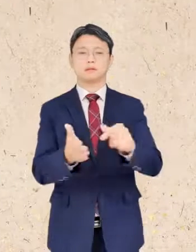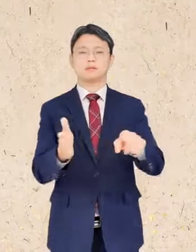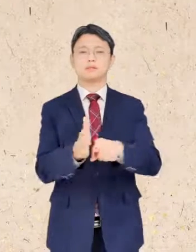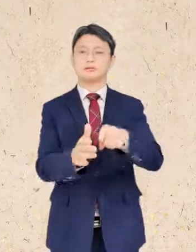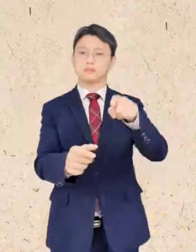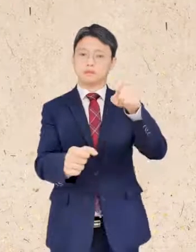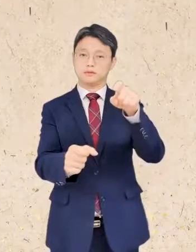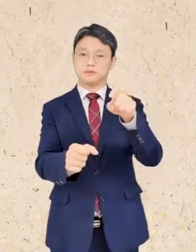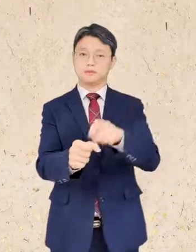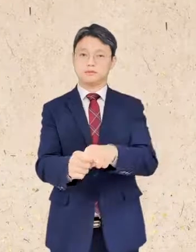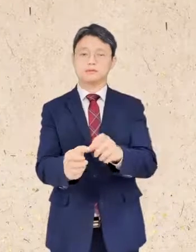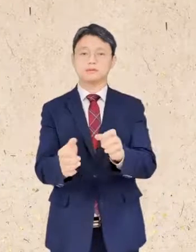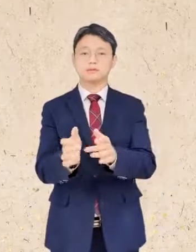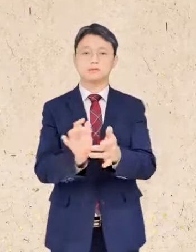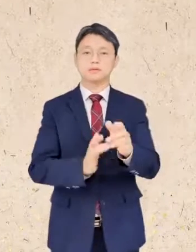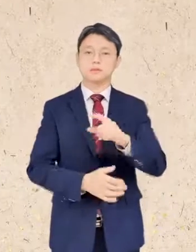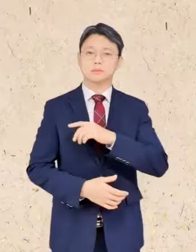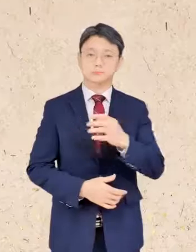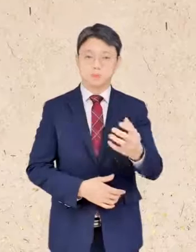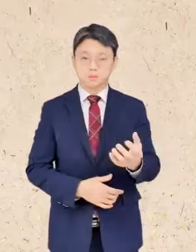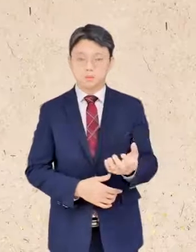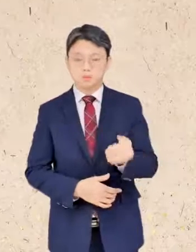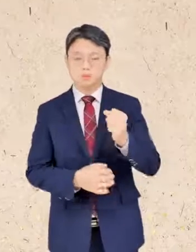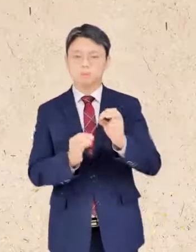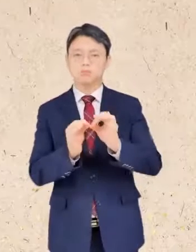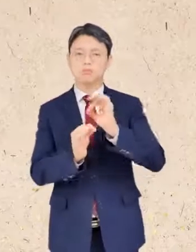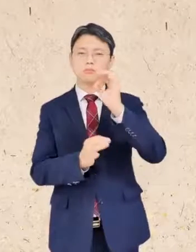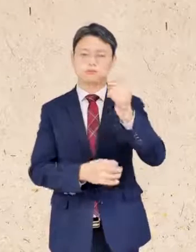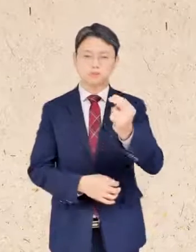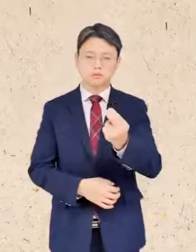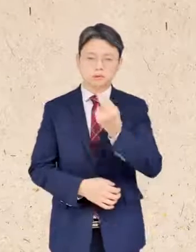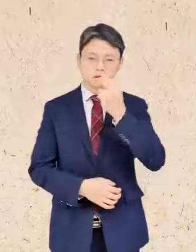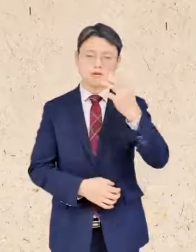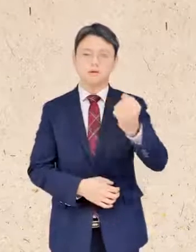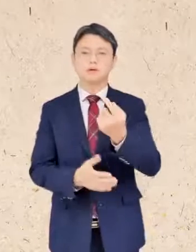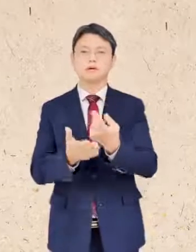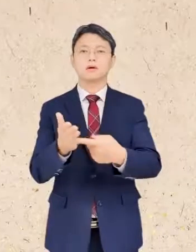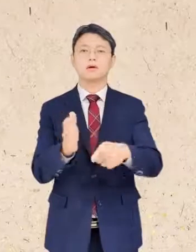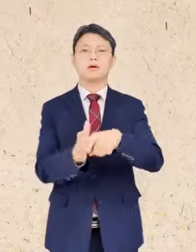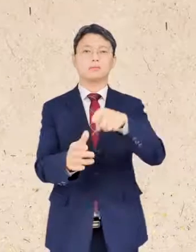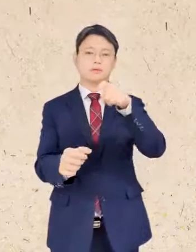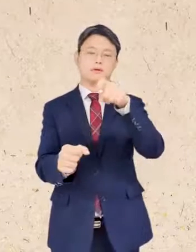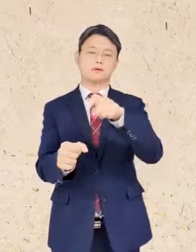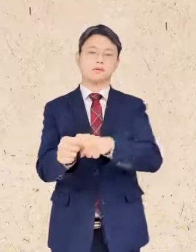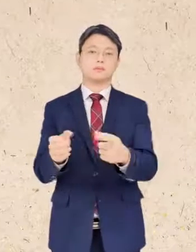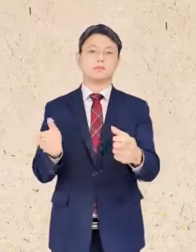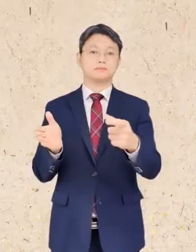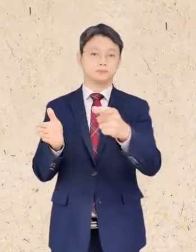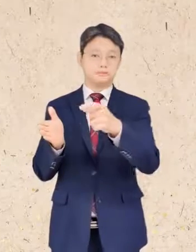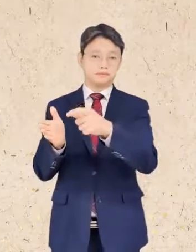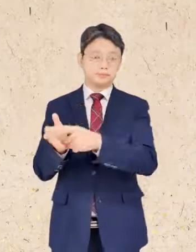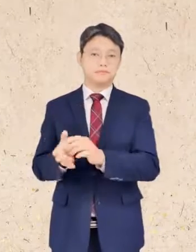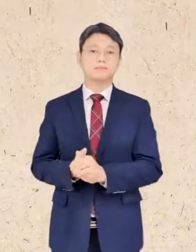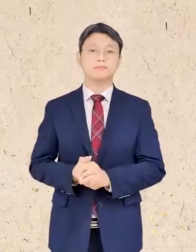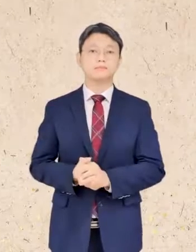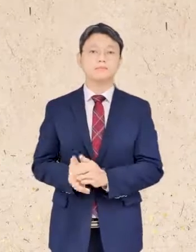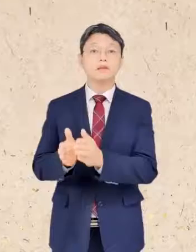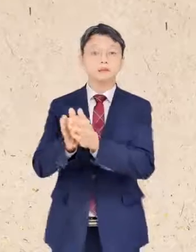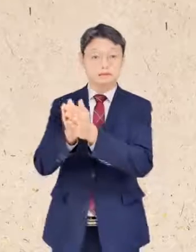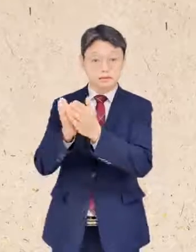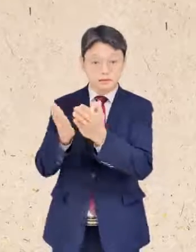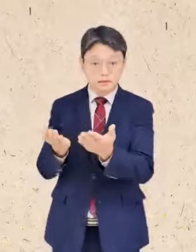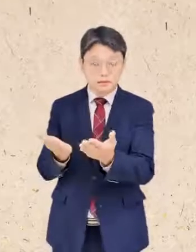그리스도이심을 믿게 하려 함이요. 또 너희로 믿고 그 이름을 힘입어 영생을 얻게 하려 함이니라 라고